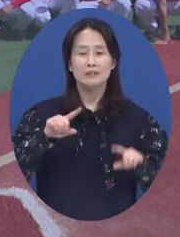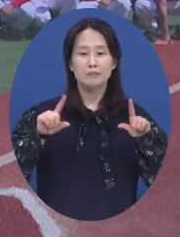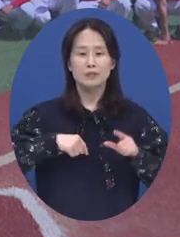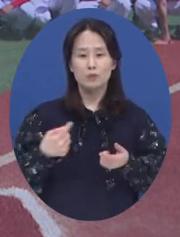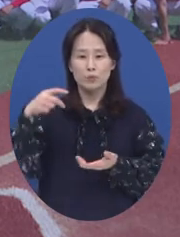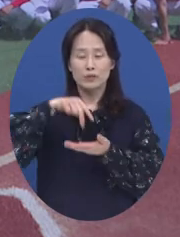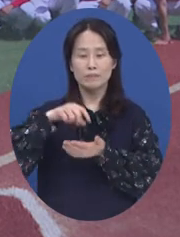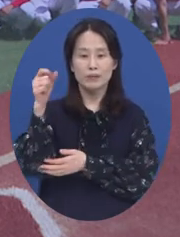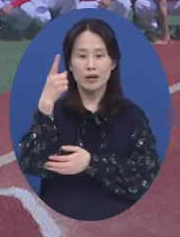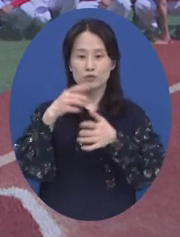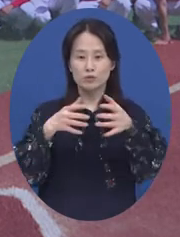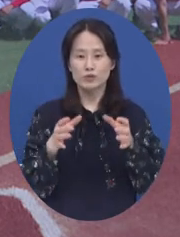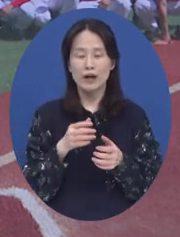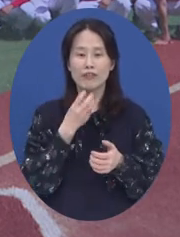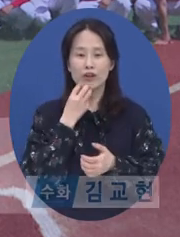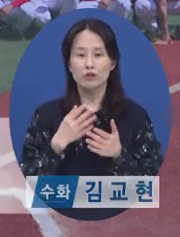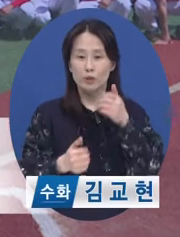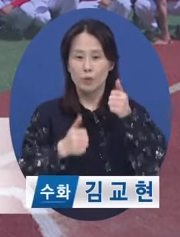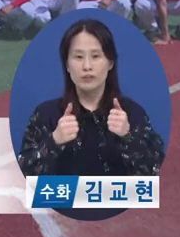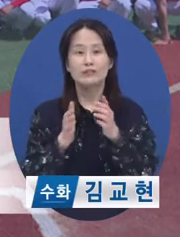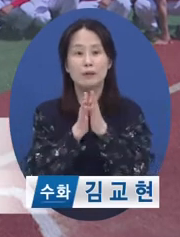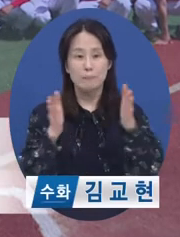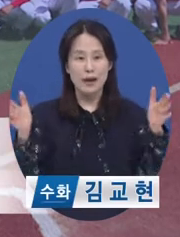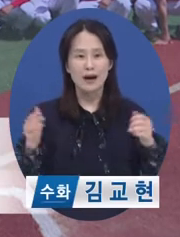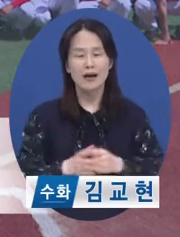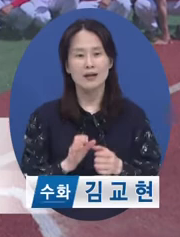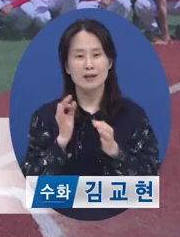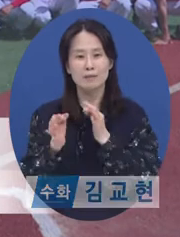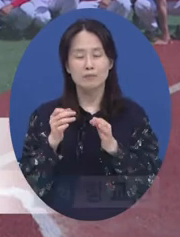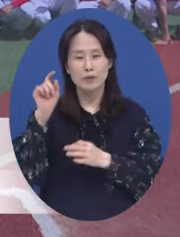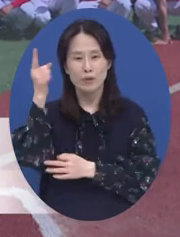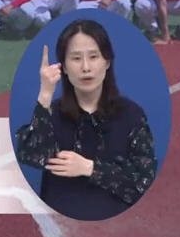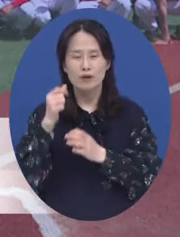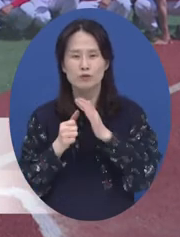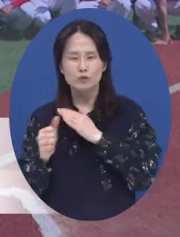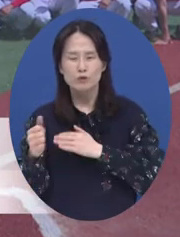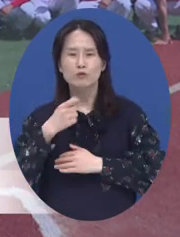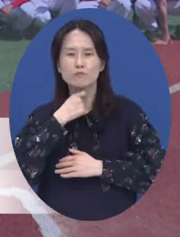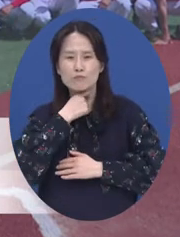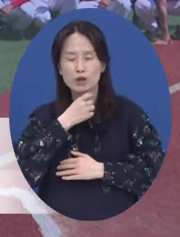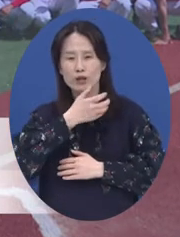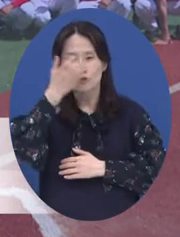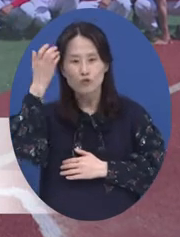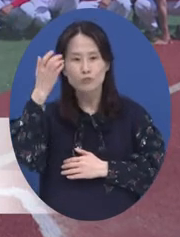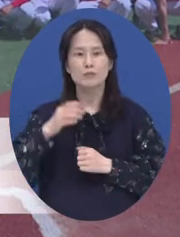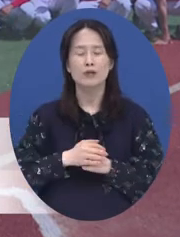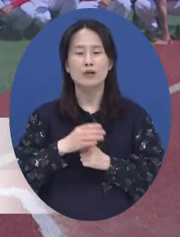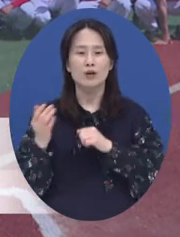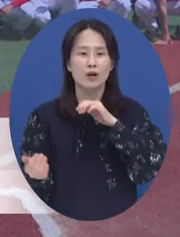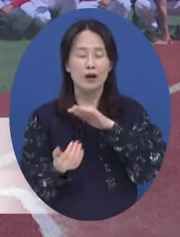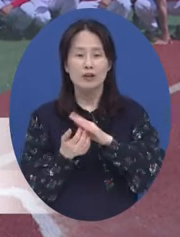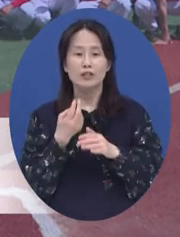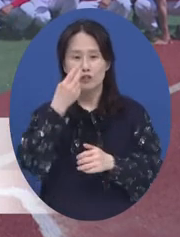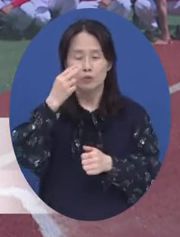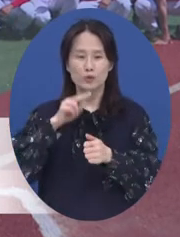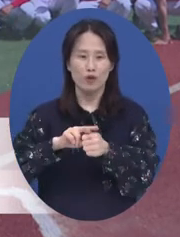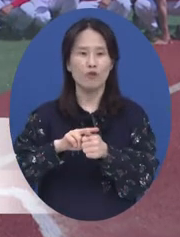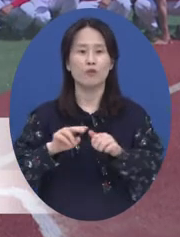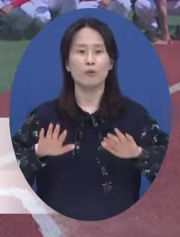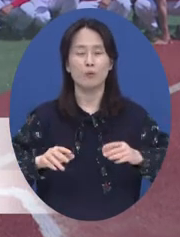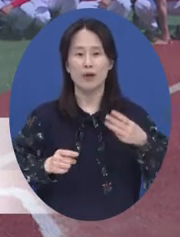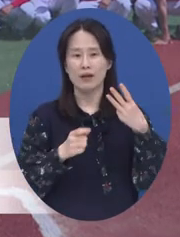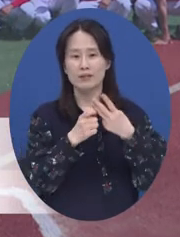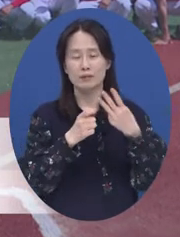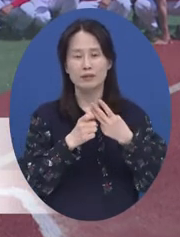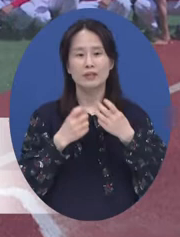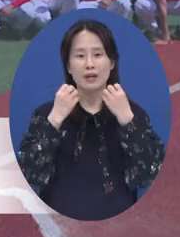2021 독립야구단 경기도리그에 막이 올랐습니다. 프로야구를 꿈꾸는 선수들에게 재도전의 기회가 되고 있는데요. 올해로 세